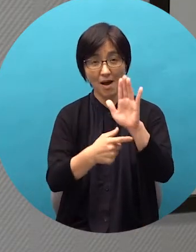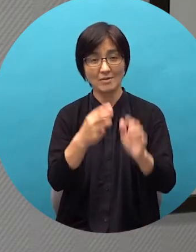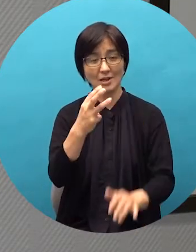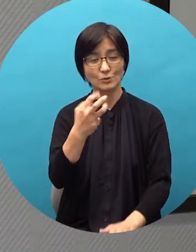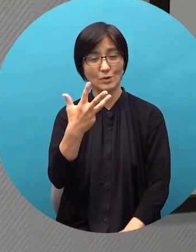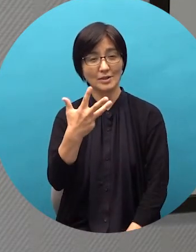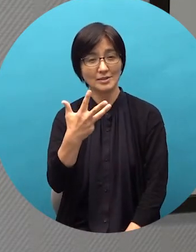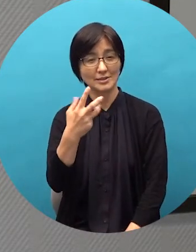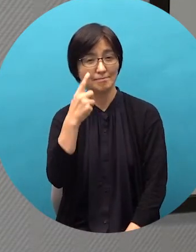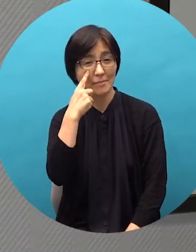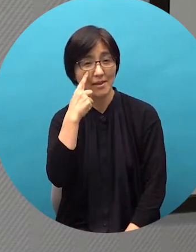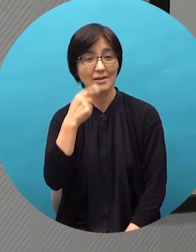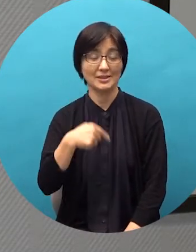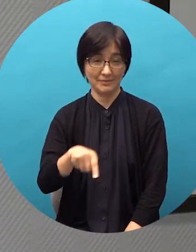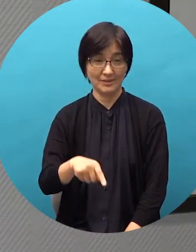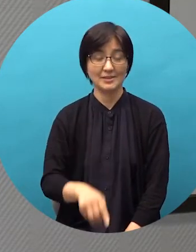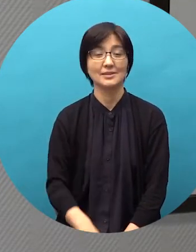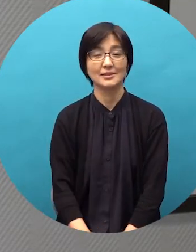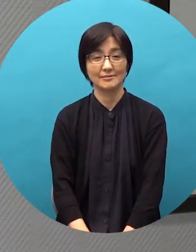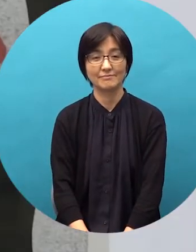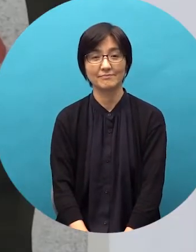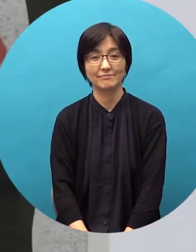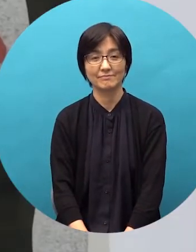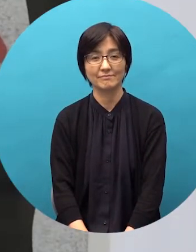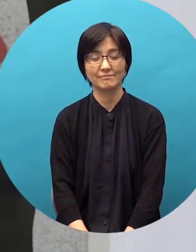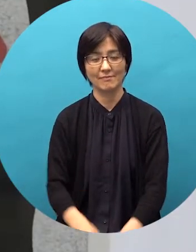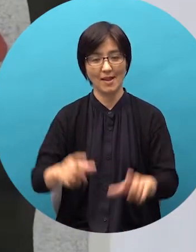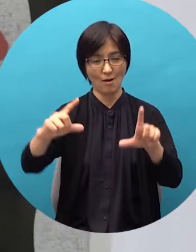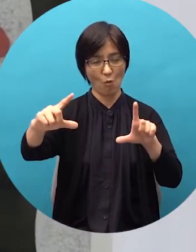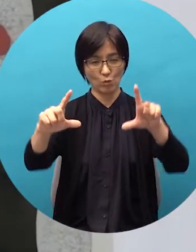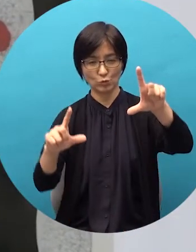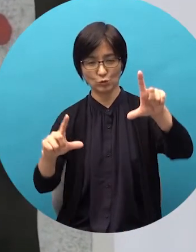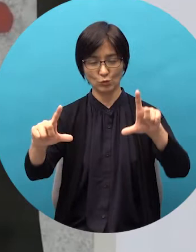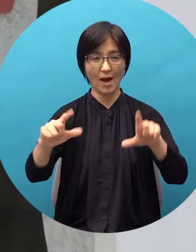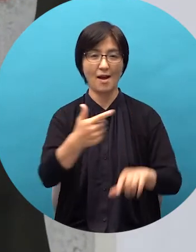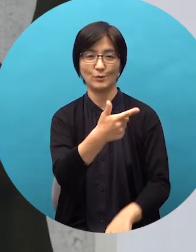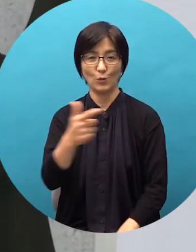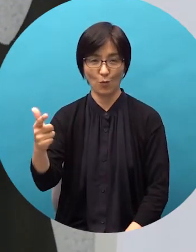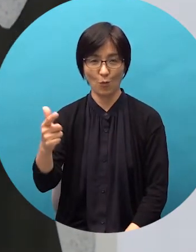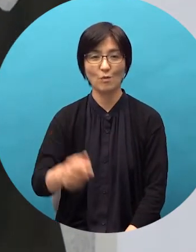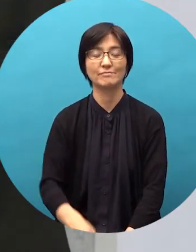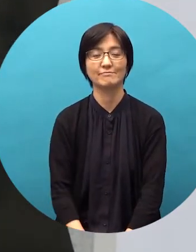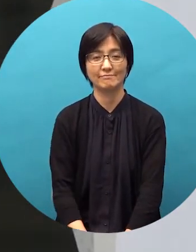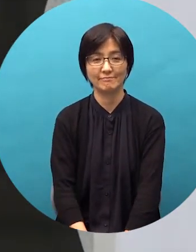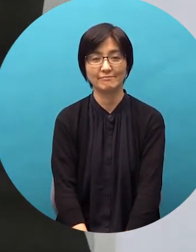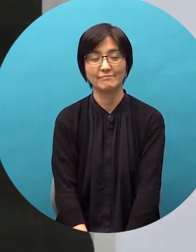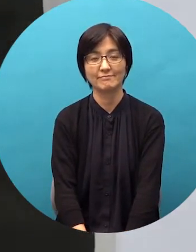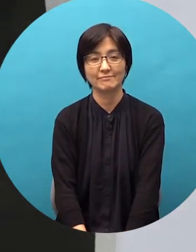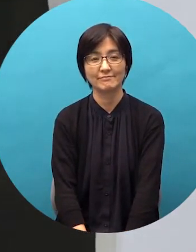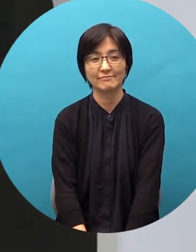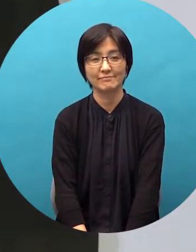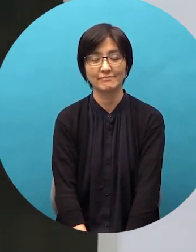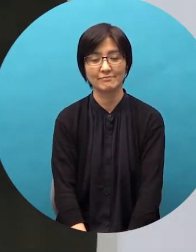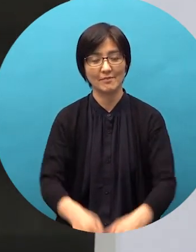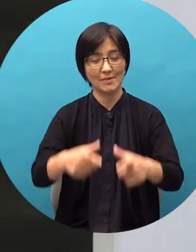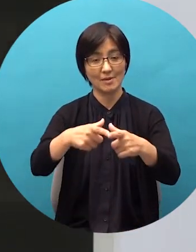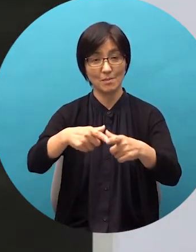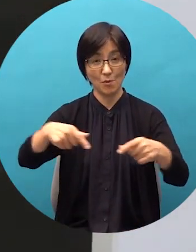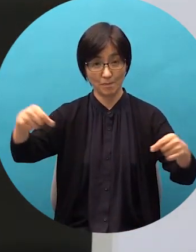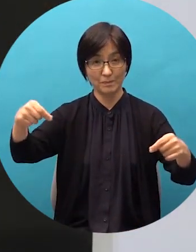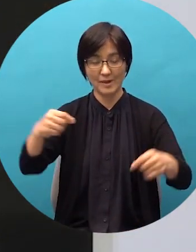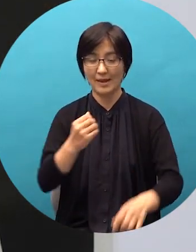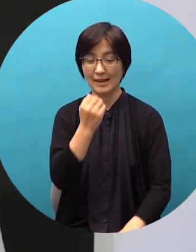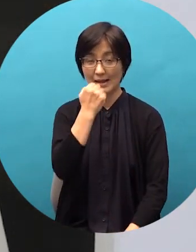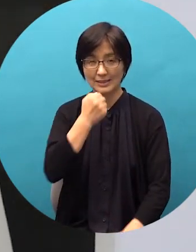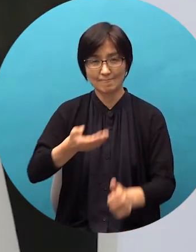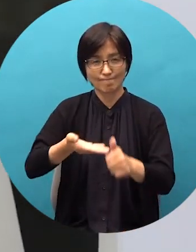品制作したということになりますので、違う構図で描き続けてきたということになります。柿は福